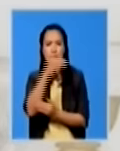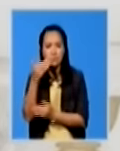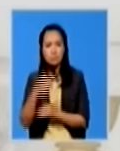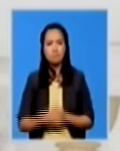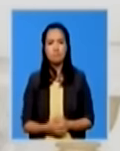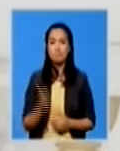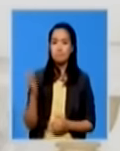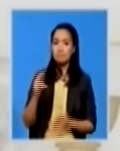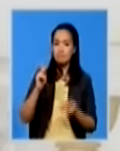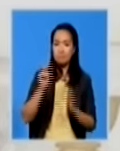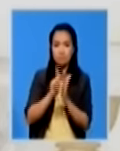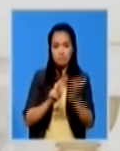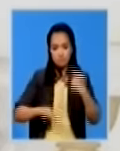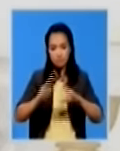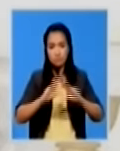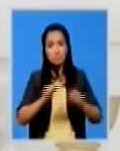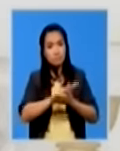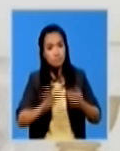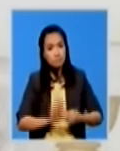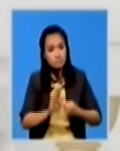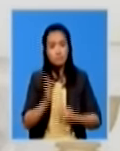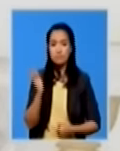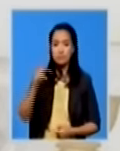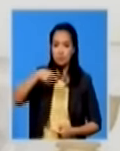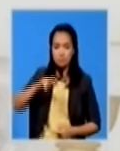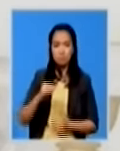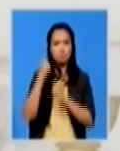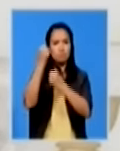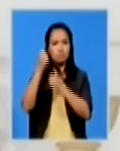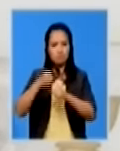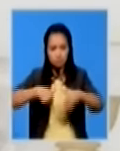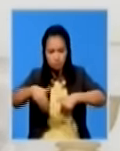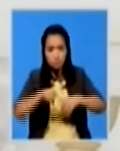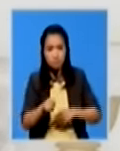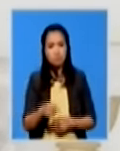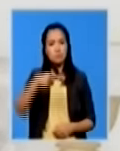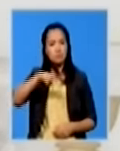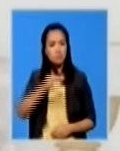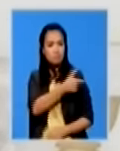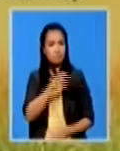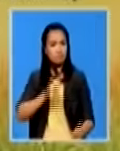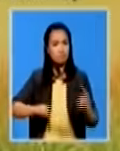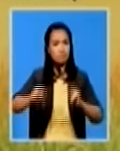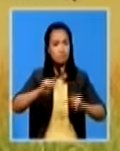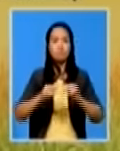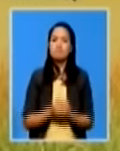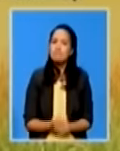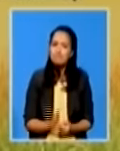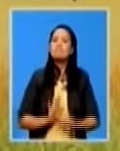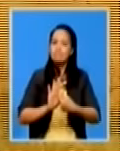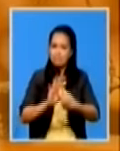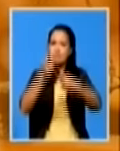าเกี่ยวกับกฎหมายรักษาความเรียบร้อยเช่นพรบการชุมนุมสาธารณะพรบเจ้าที่รักษาความปลอดภัยเหล่านี้เป็นต้นนะ